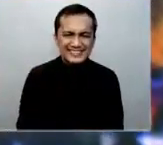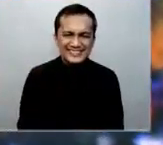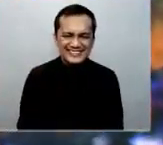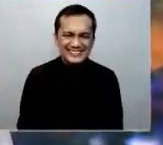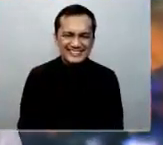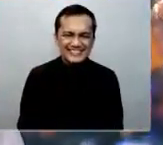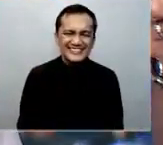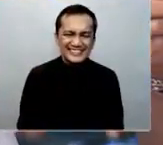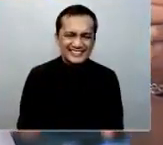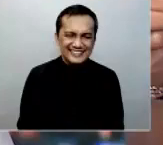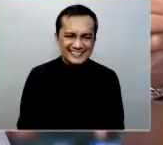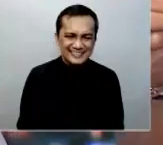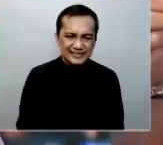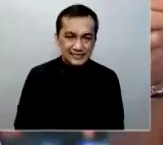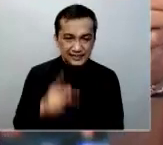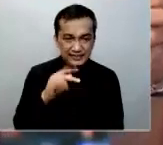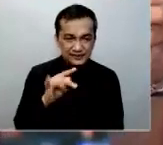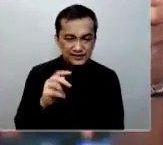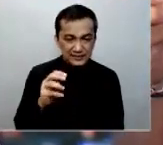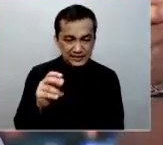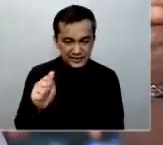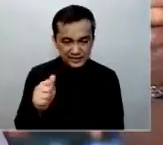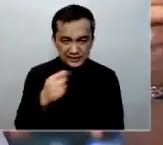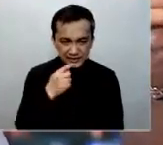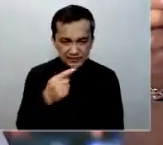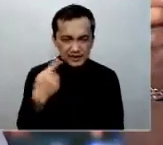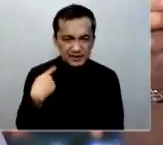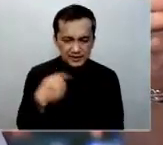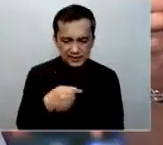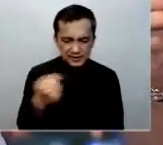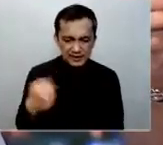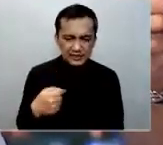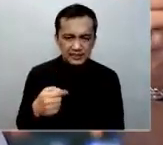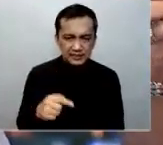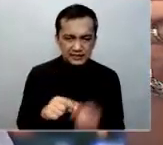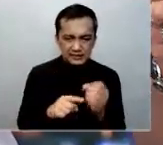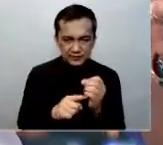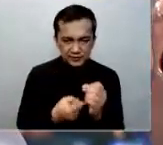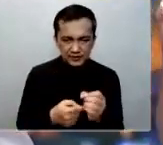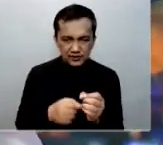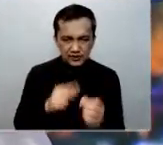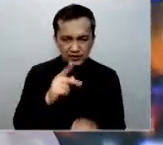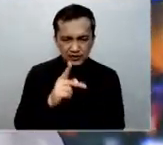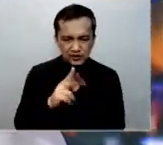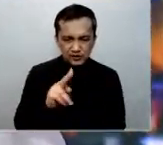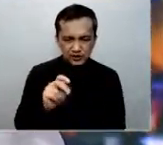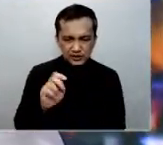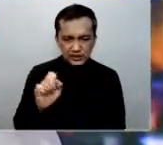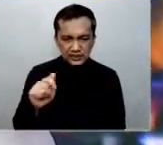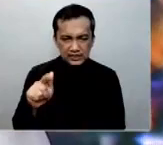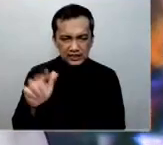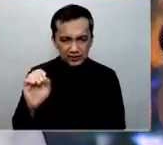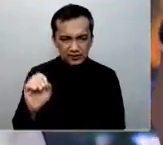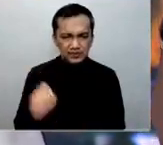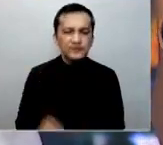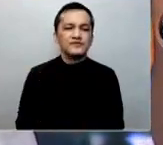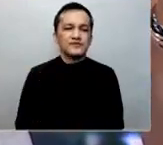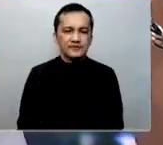Okay, ang kuchinta, sabi nila, meron din Chinese origin. Kuchintao. Tama ba? Tama ang aking pronunciation.